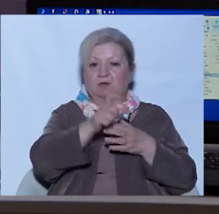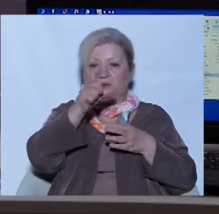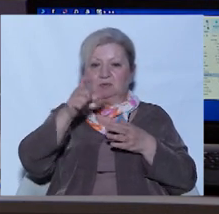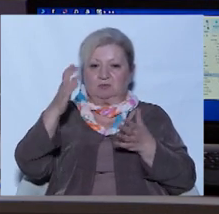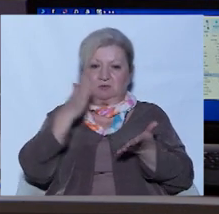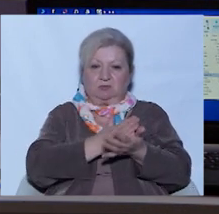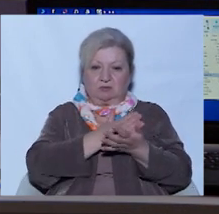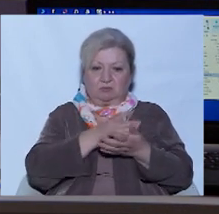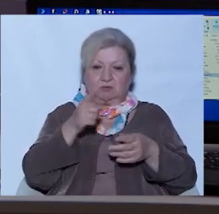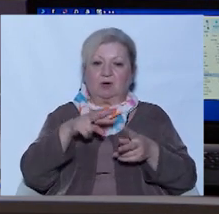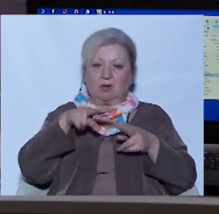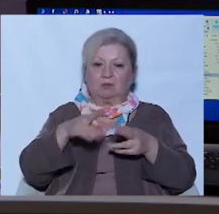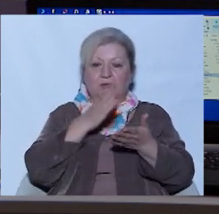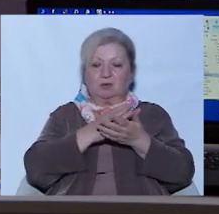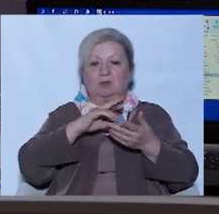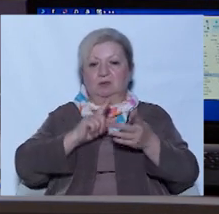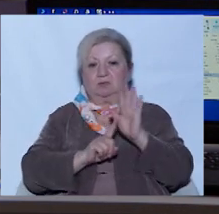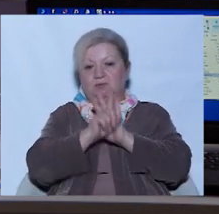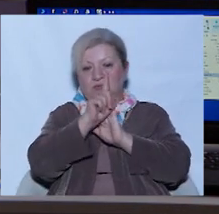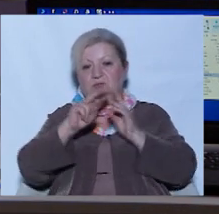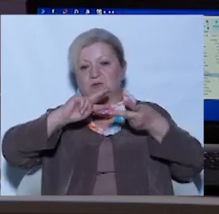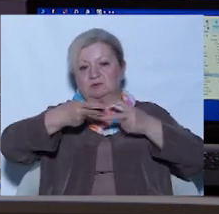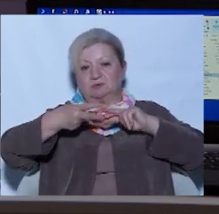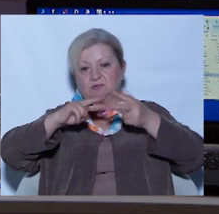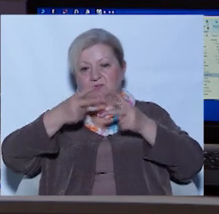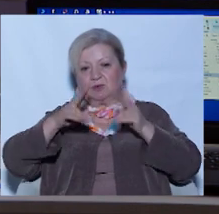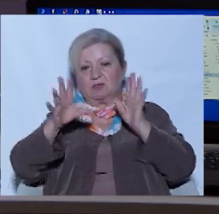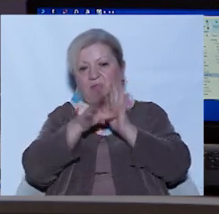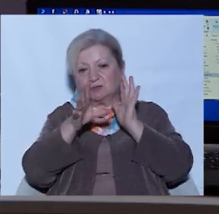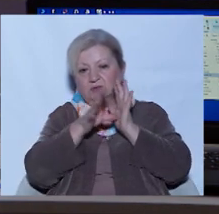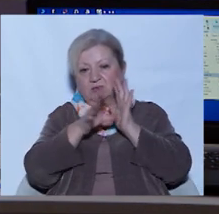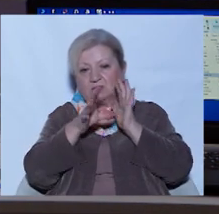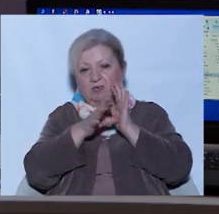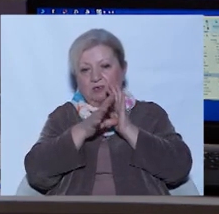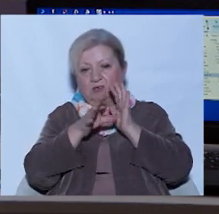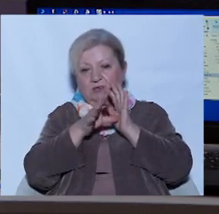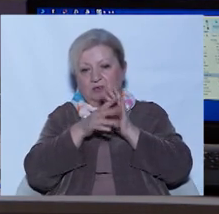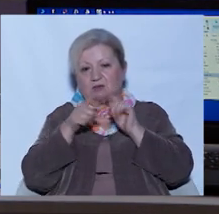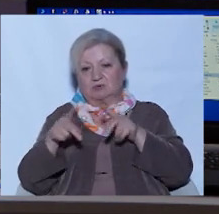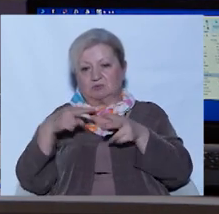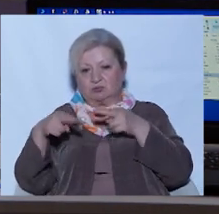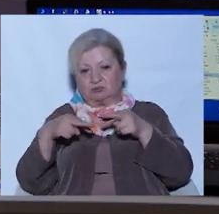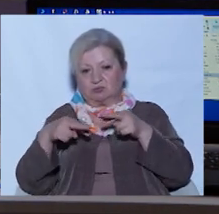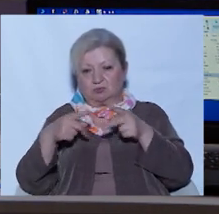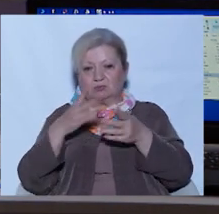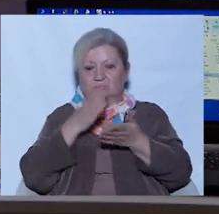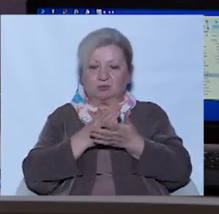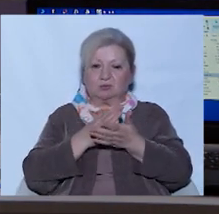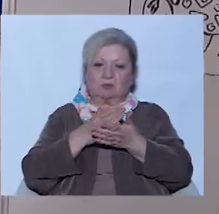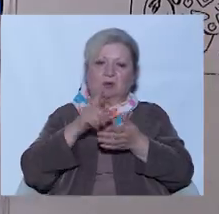წარმოგვეშვება ცვლადი დენის გენერატორია. ბუნებრივია ეს რხევები იქნება აუცილებლად